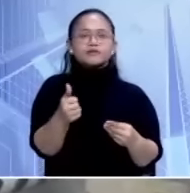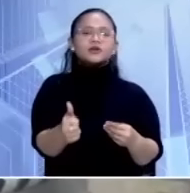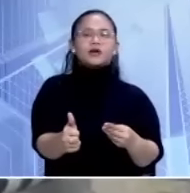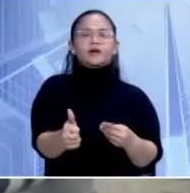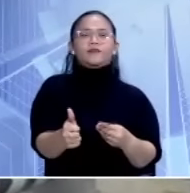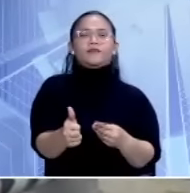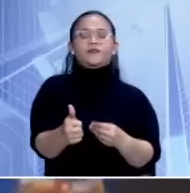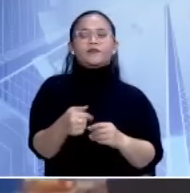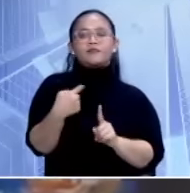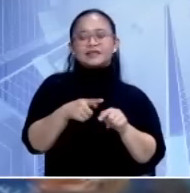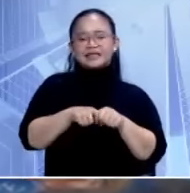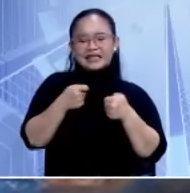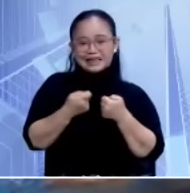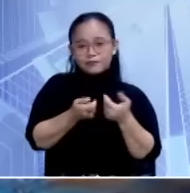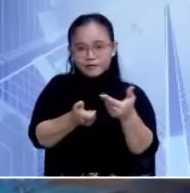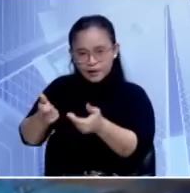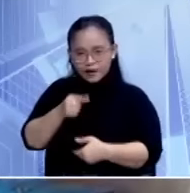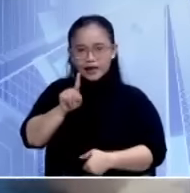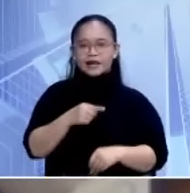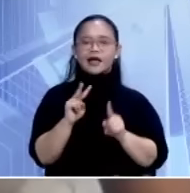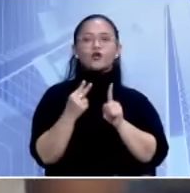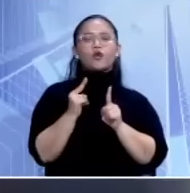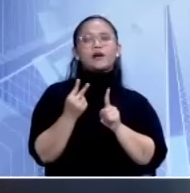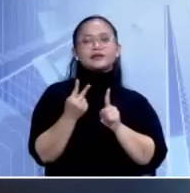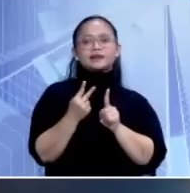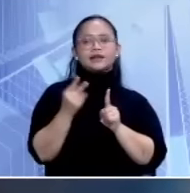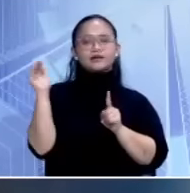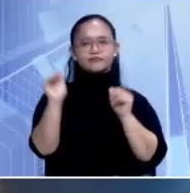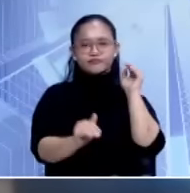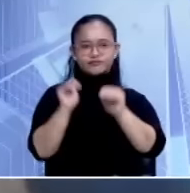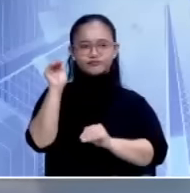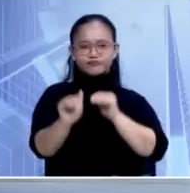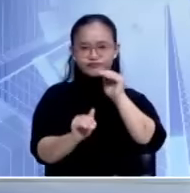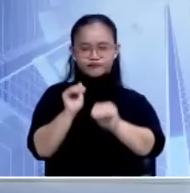lokasi. Dari Jakarta, Miftahul Ghani, Anies melaporkan.